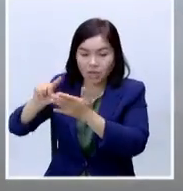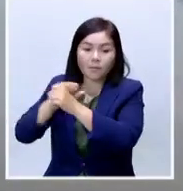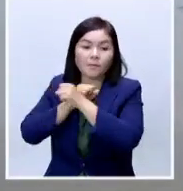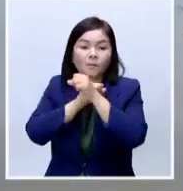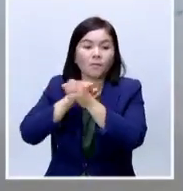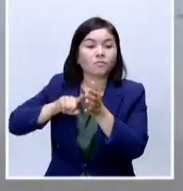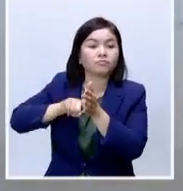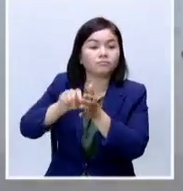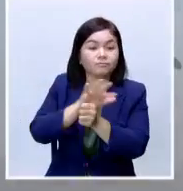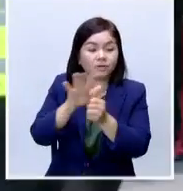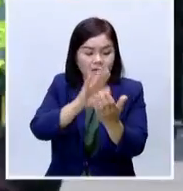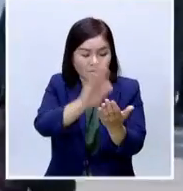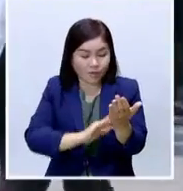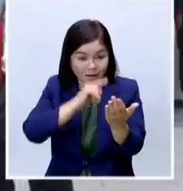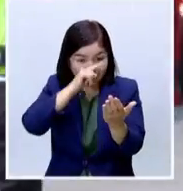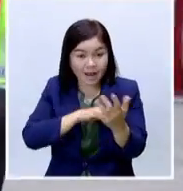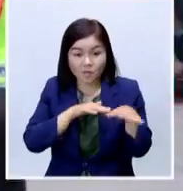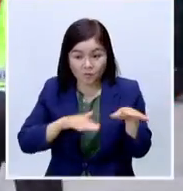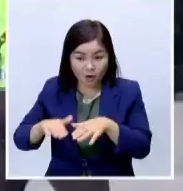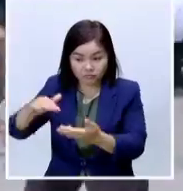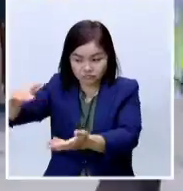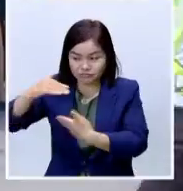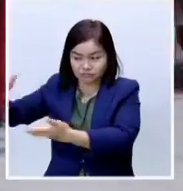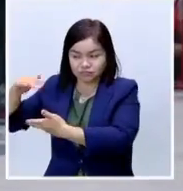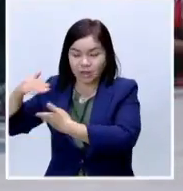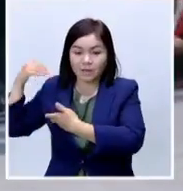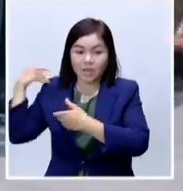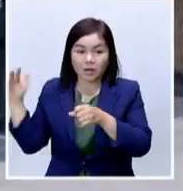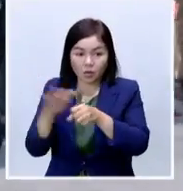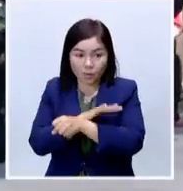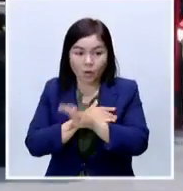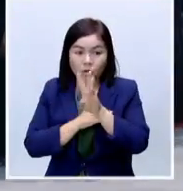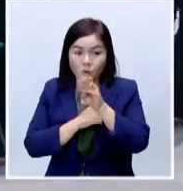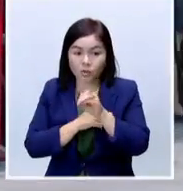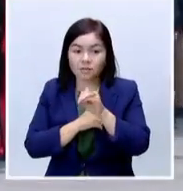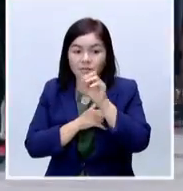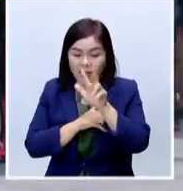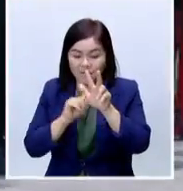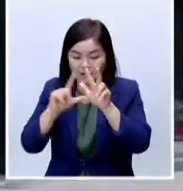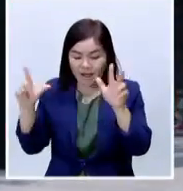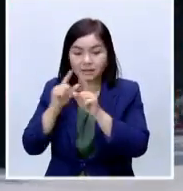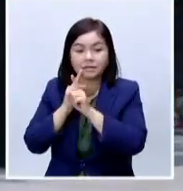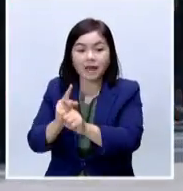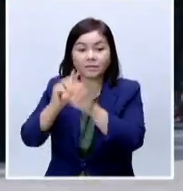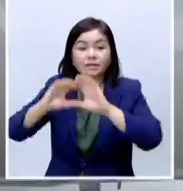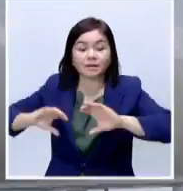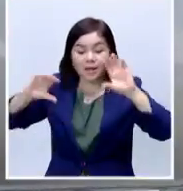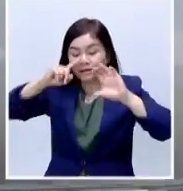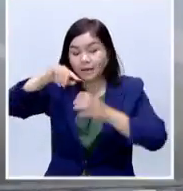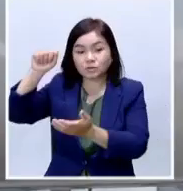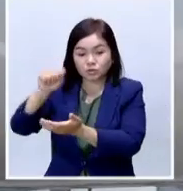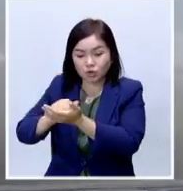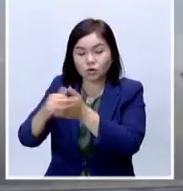ประเทศของเราแล้วก็จะทยอยส่งมาเรื่อยๆเลยนะครับต่อเนื่องนะจนครบ63ล้านโดสตามที่รัฐบาลไทยเราสั่ง